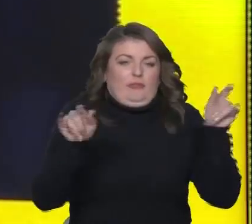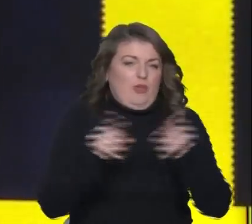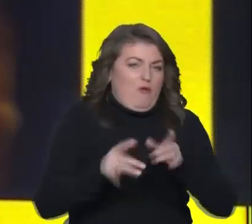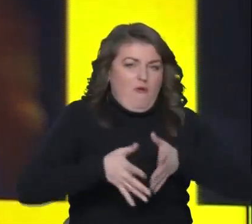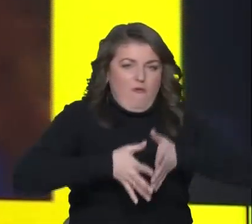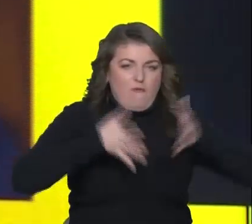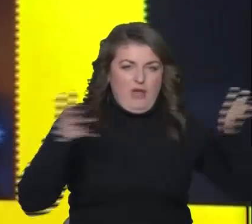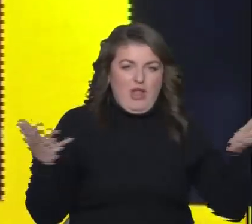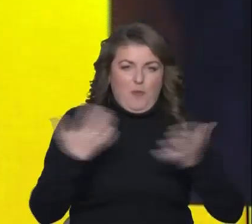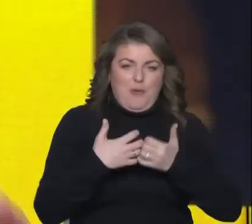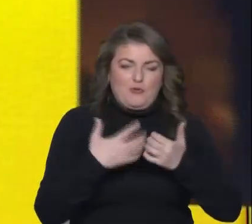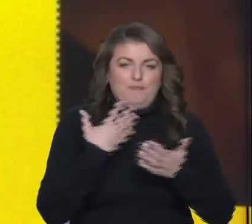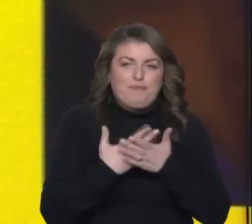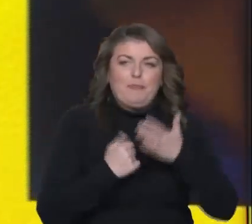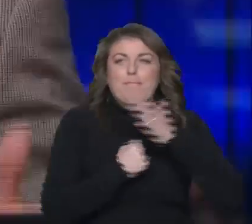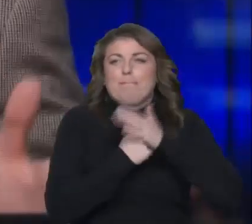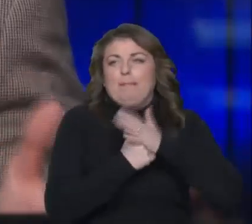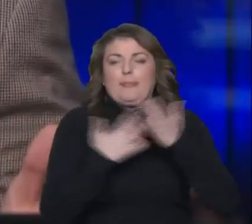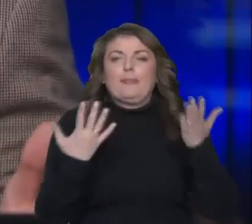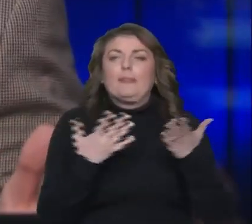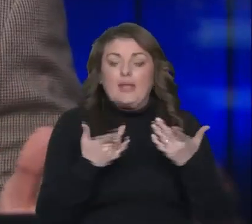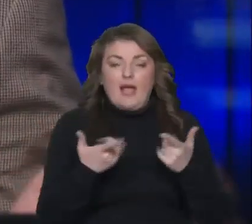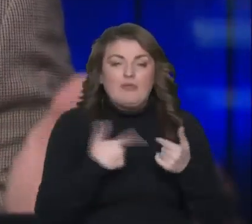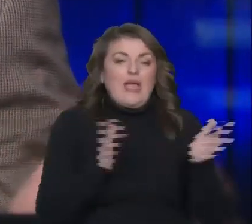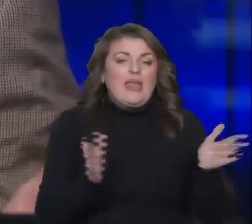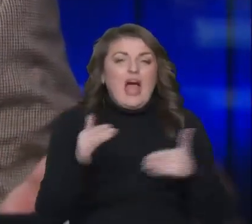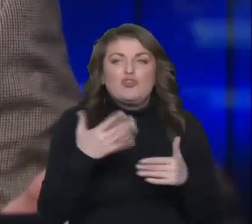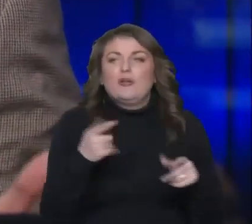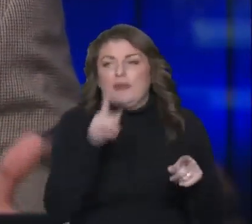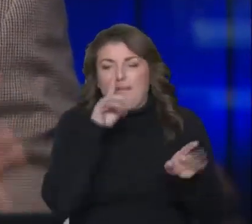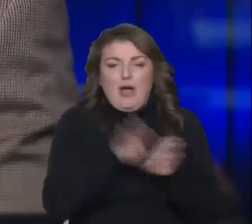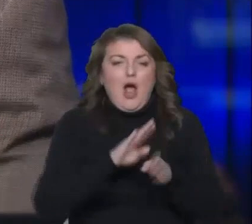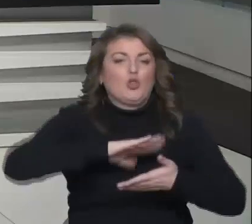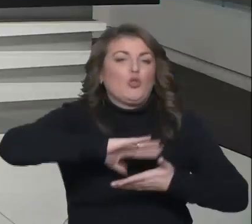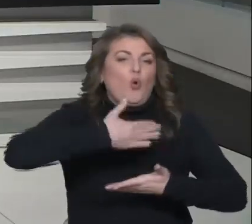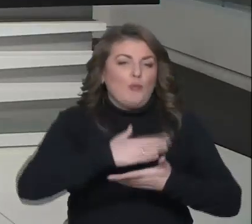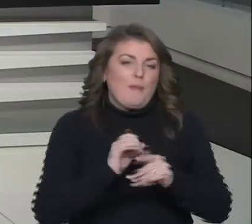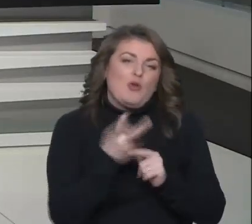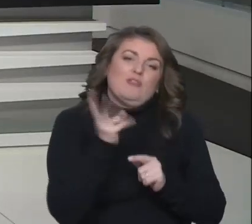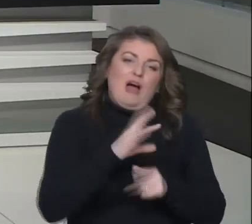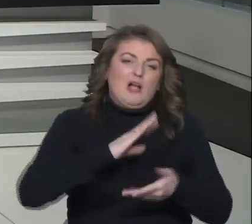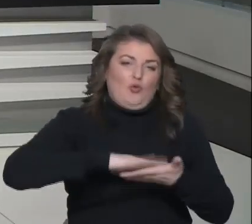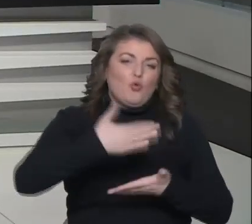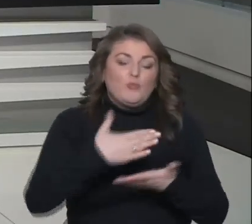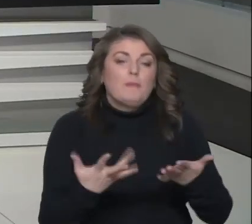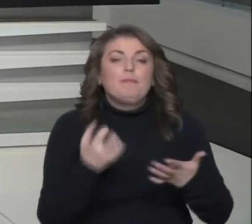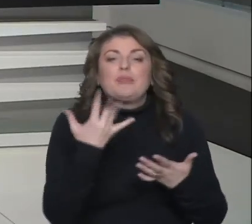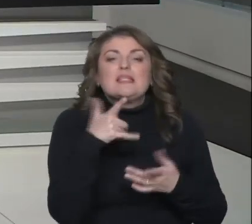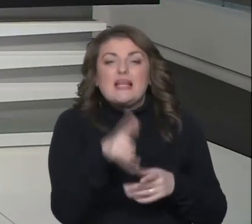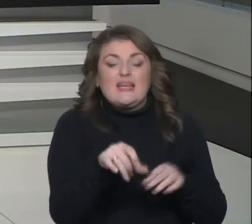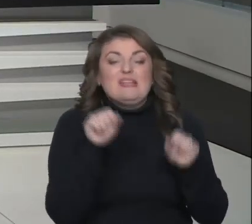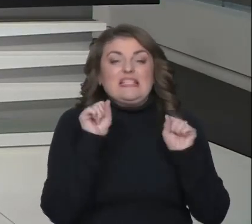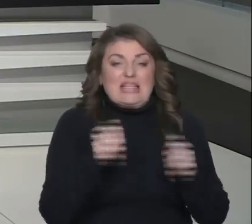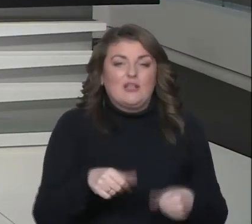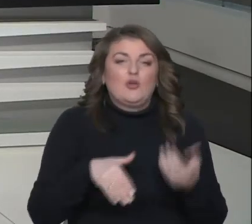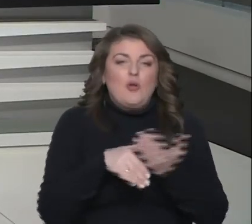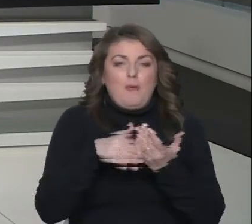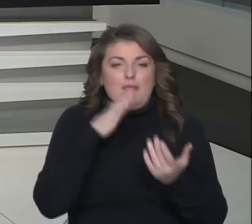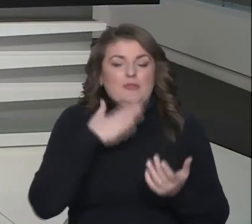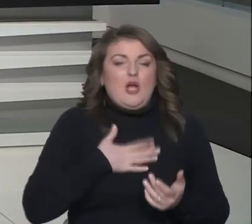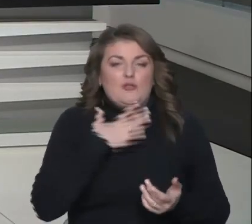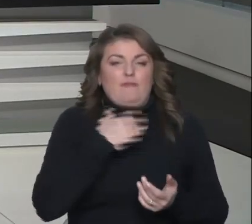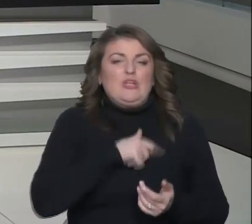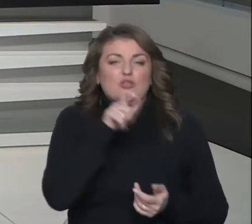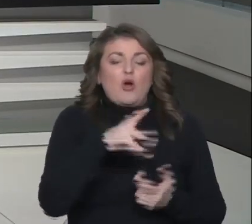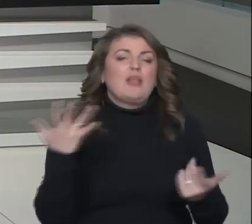машину, наприклад, на базі. Умовно кажучи, от ящичок, як там ноутбук або два ноутбуки. Наскільки він здатен допомогти нашим військовим?